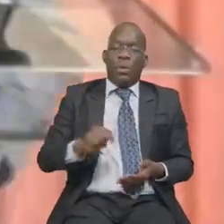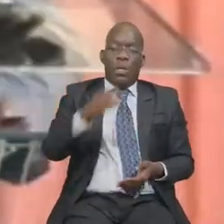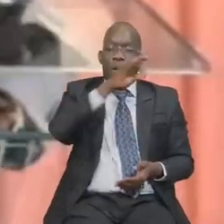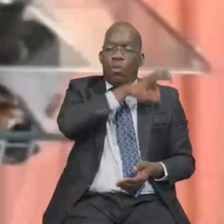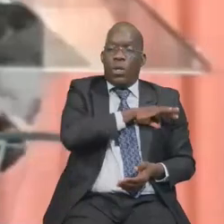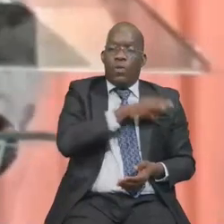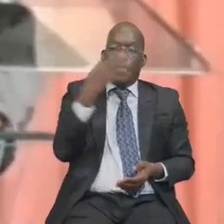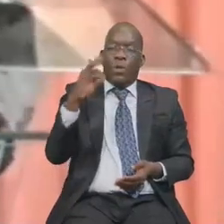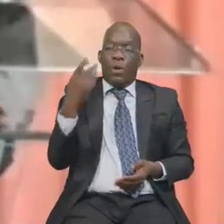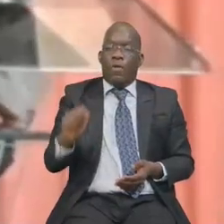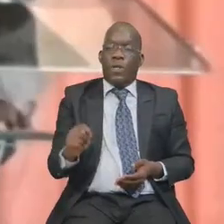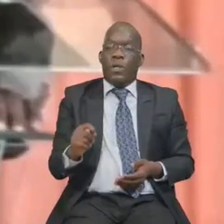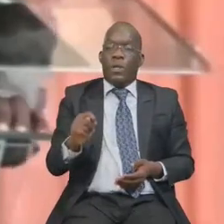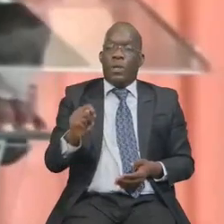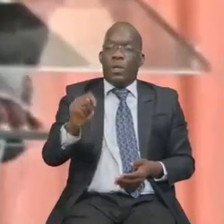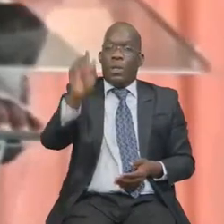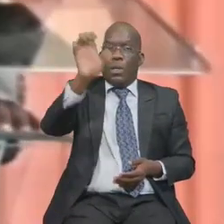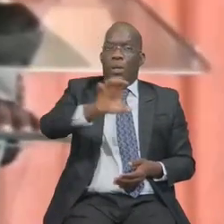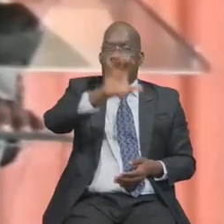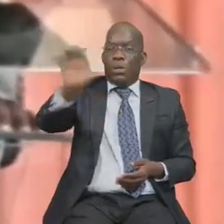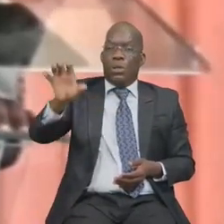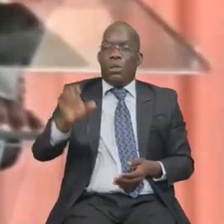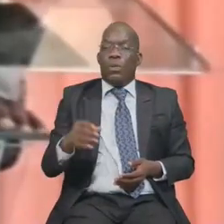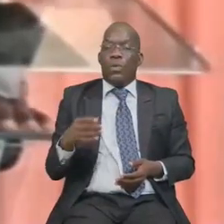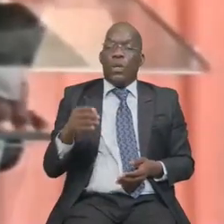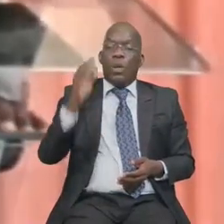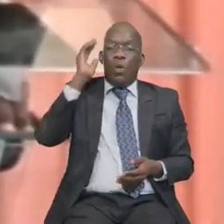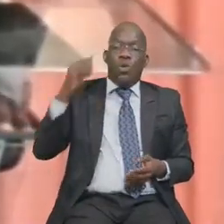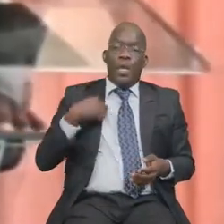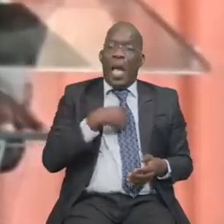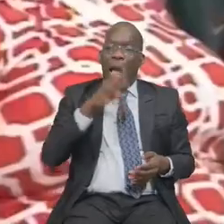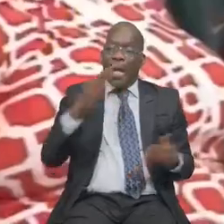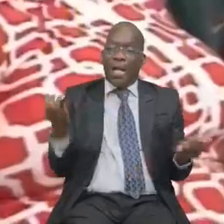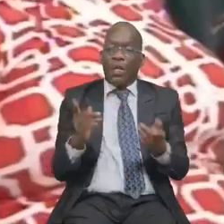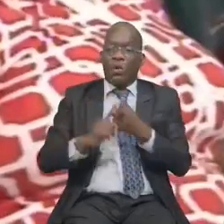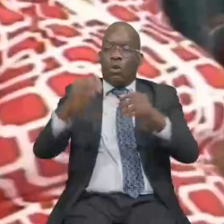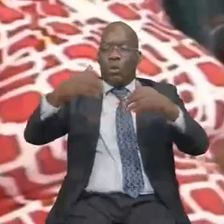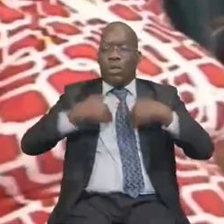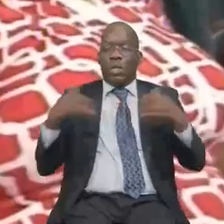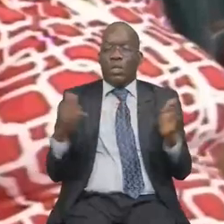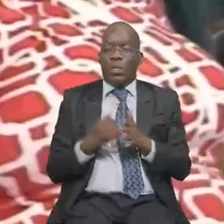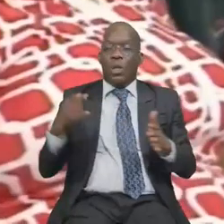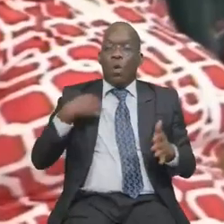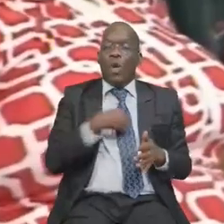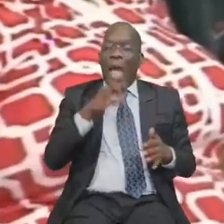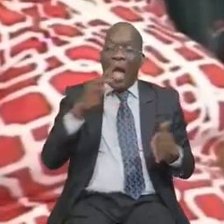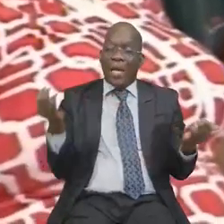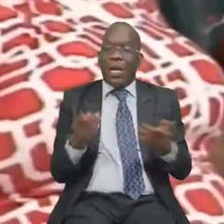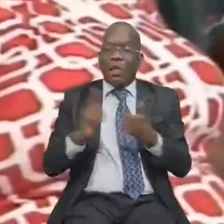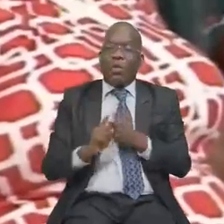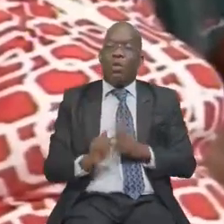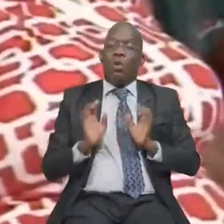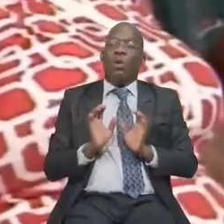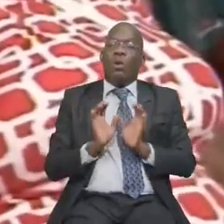les bénédictions de la croix, nous sommes là pour posséder ces bénédictions. Nous sommes là pour élever la bannière